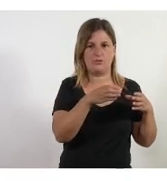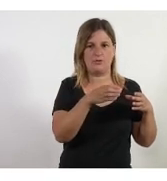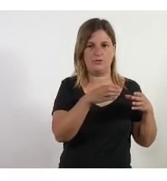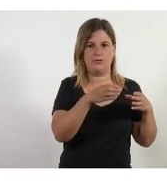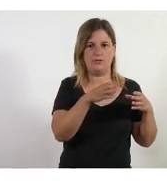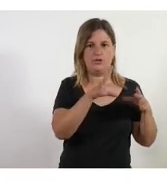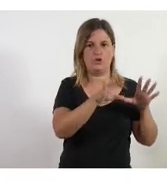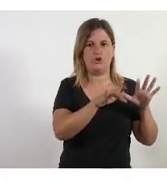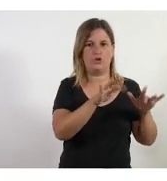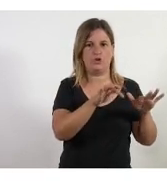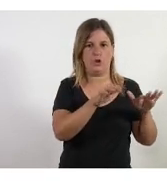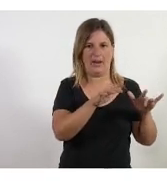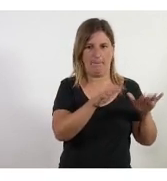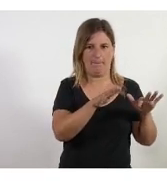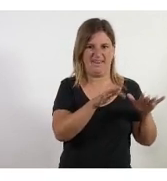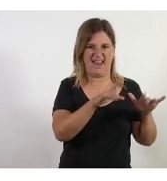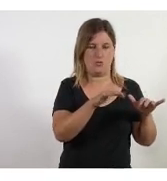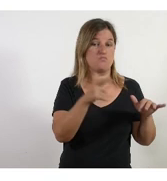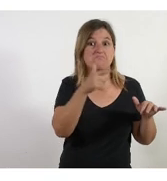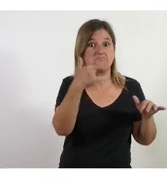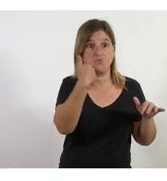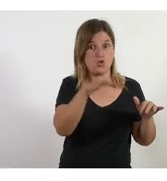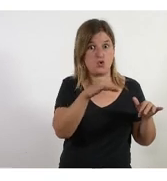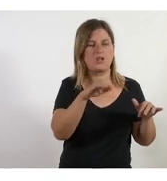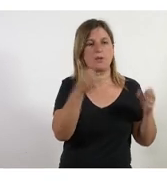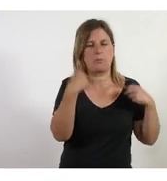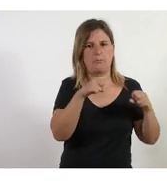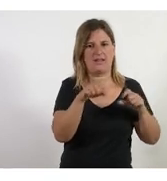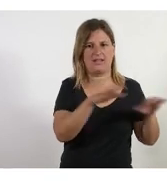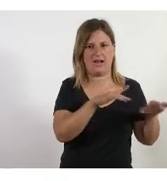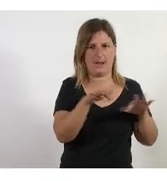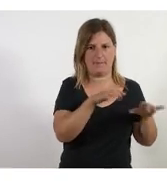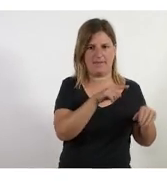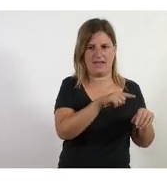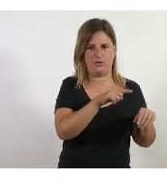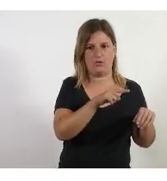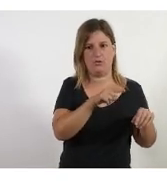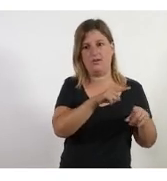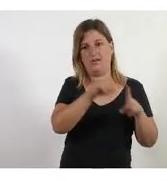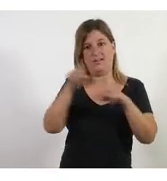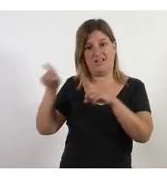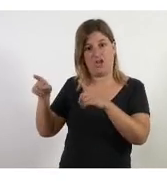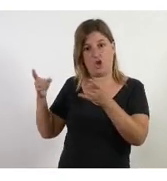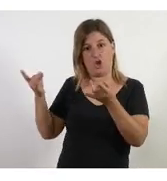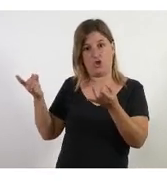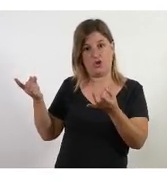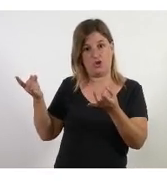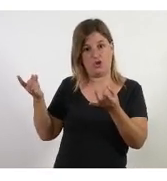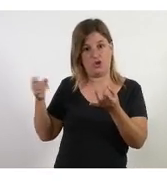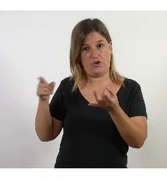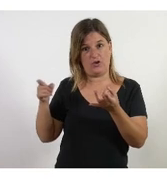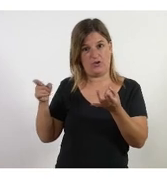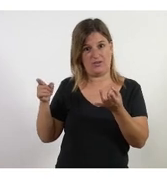piano. Eren persones que no sabien tocar el piano, vale? I elles practicaven el piano. I en els ioguis, o persones que